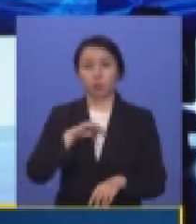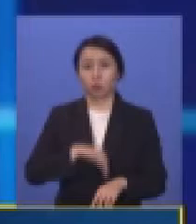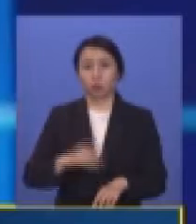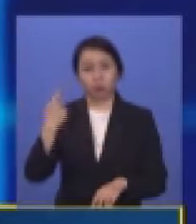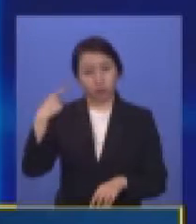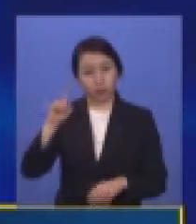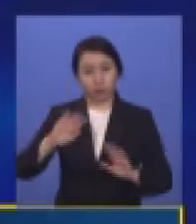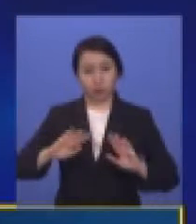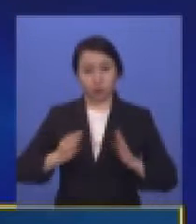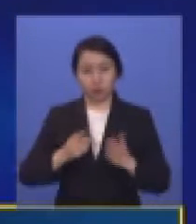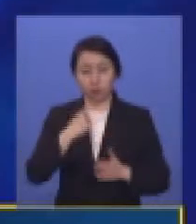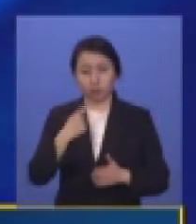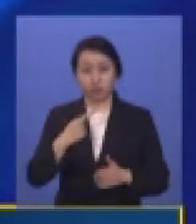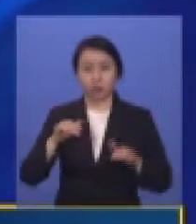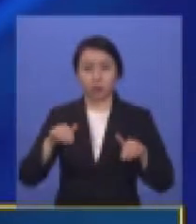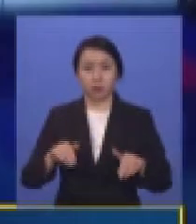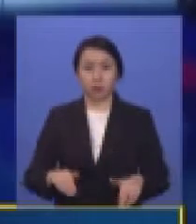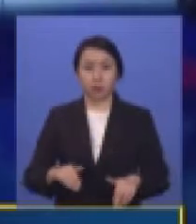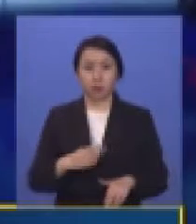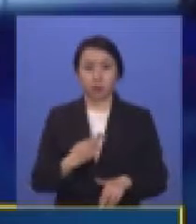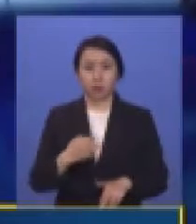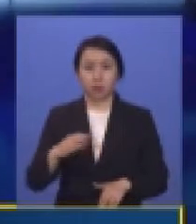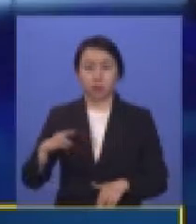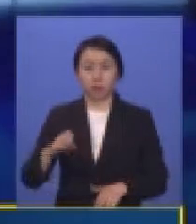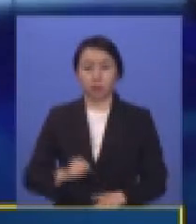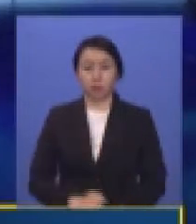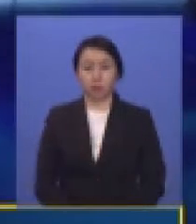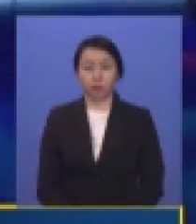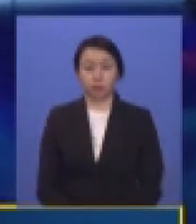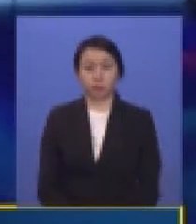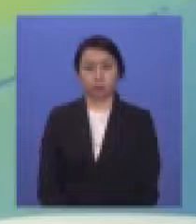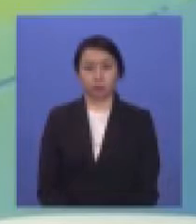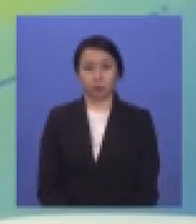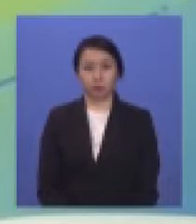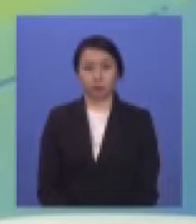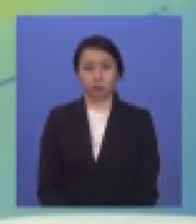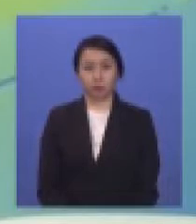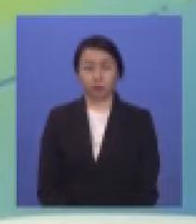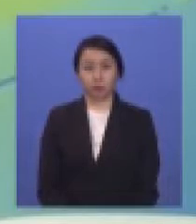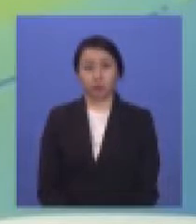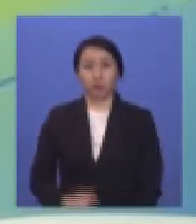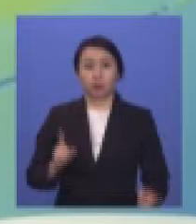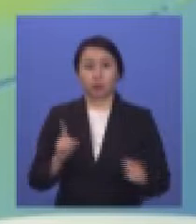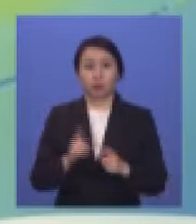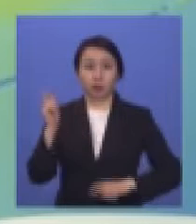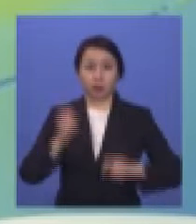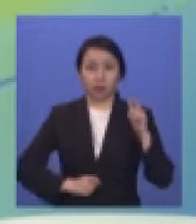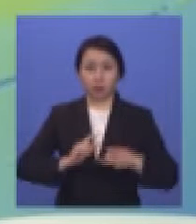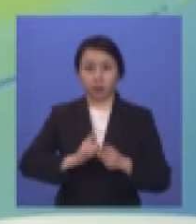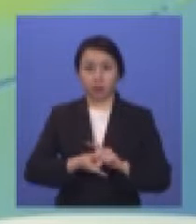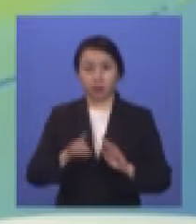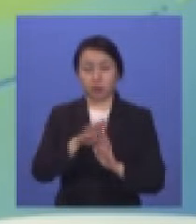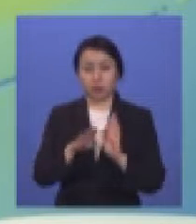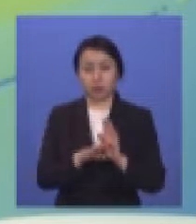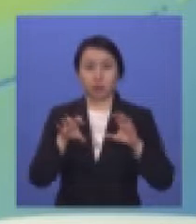историческое, духовное и идеологическое событие, сказал председатель Сената. С принятием референдума